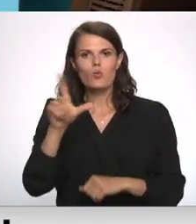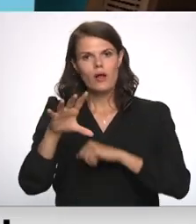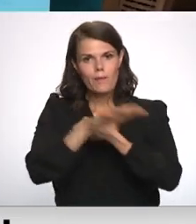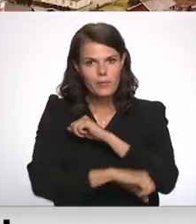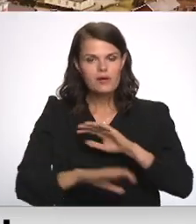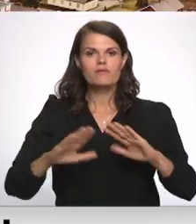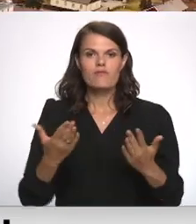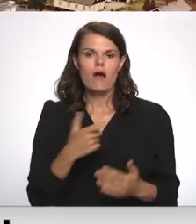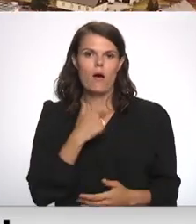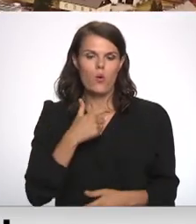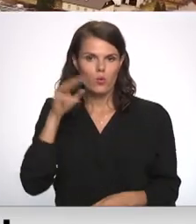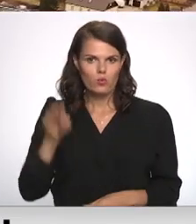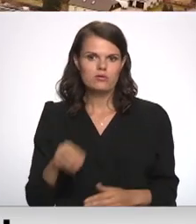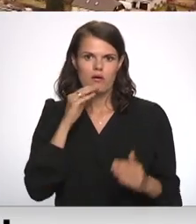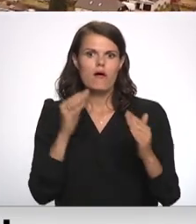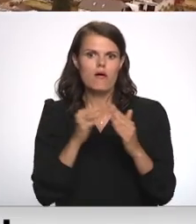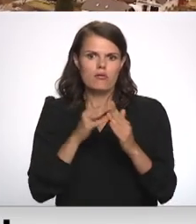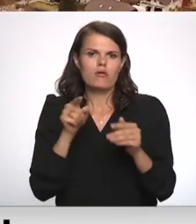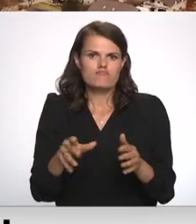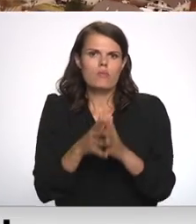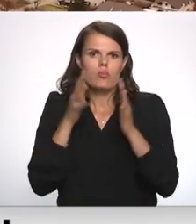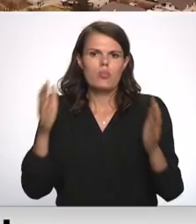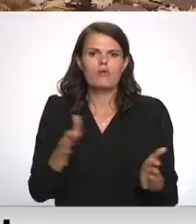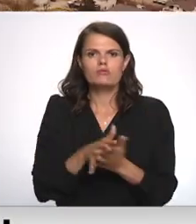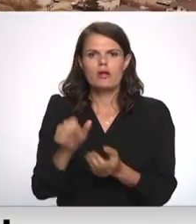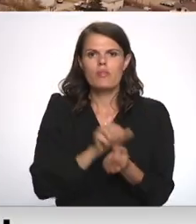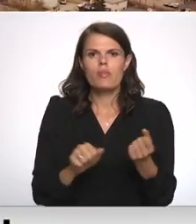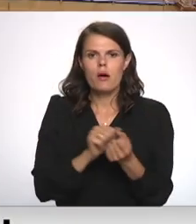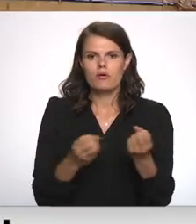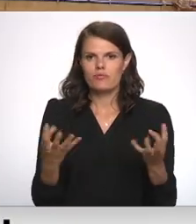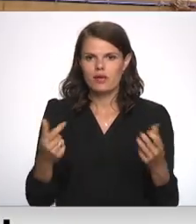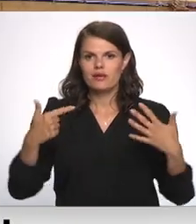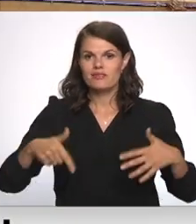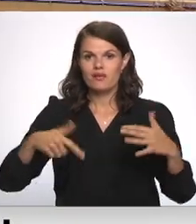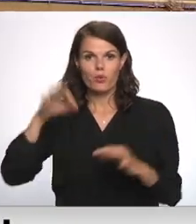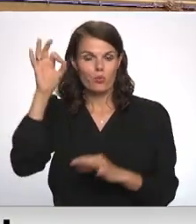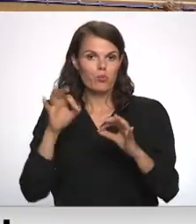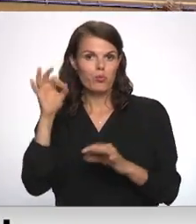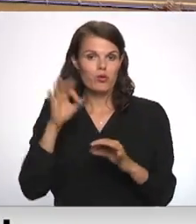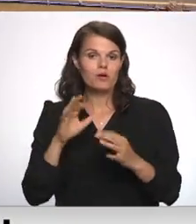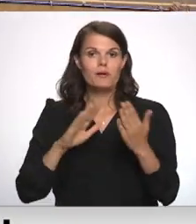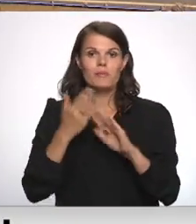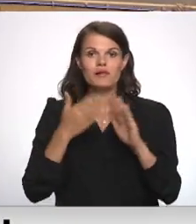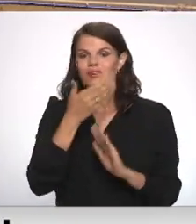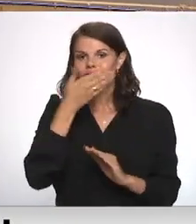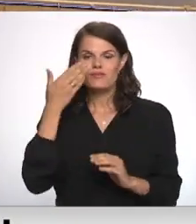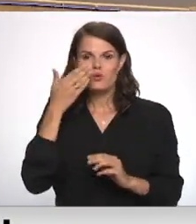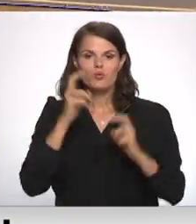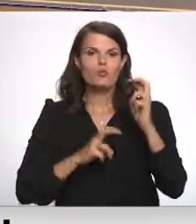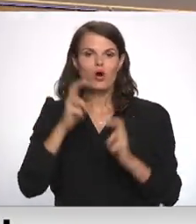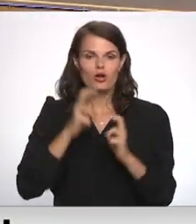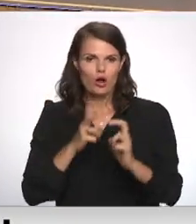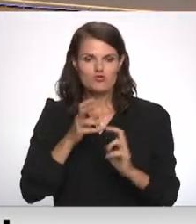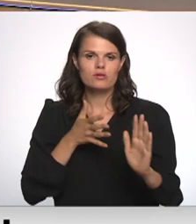augustā. Rēzekne ir liels dabas gāzes patērētājs, 70% no pilsētai nepieciešamā siltuma tiek iegūti